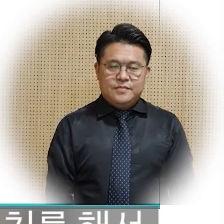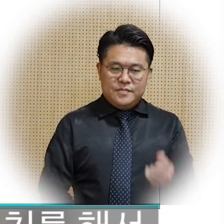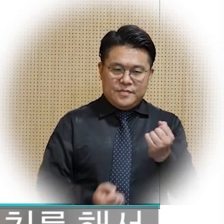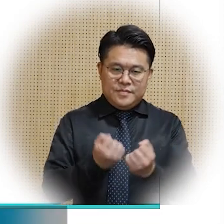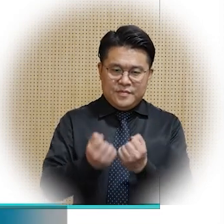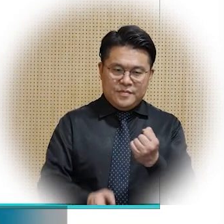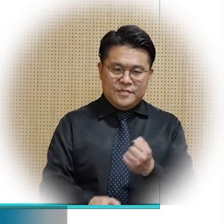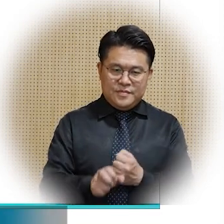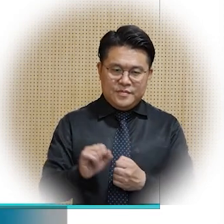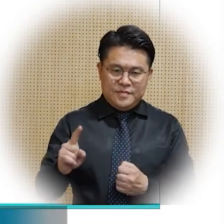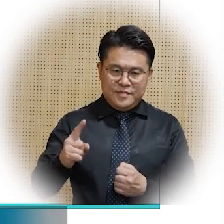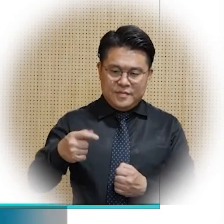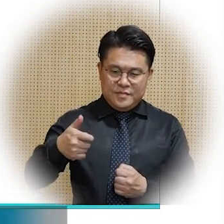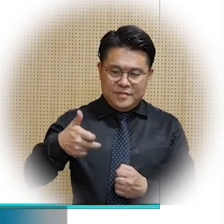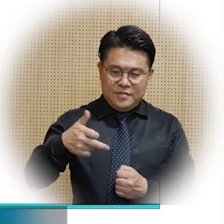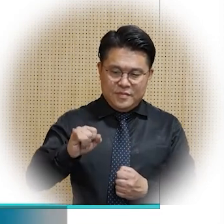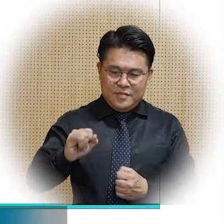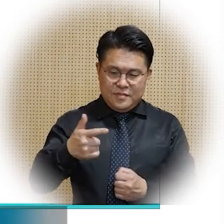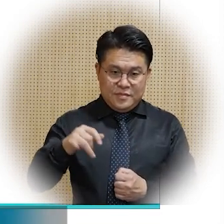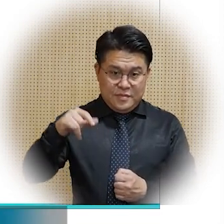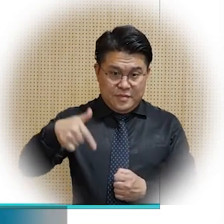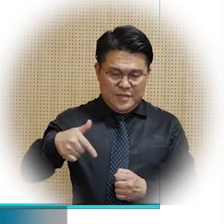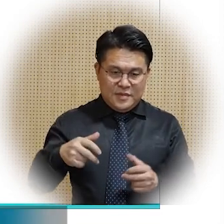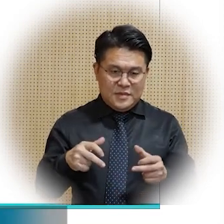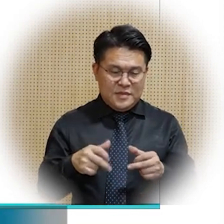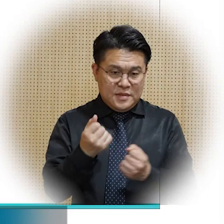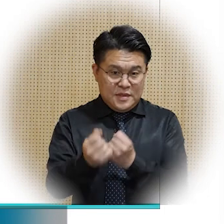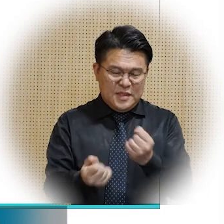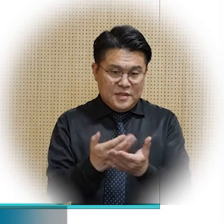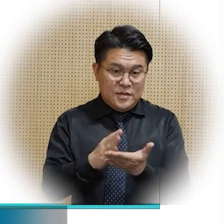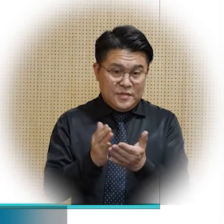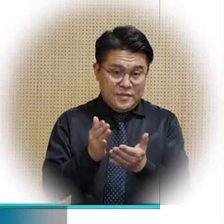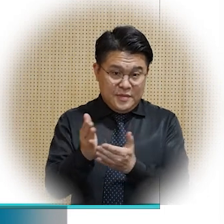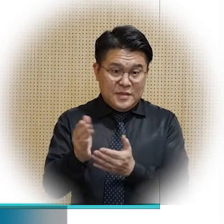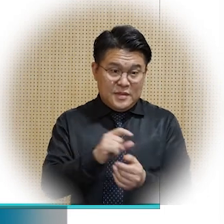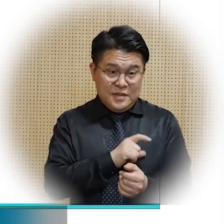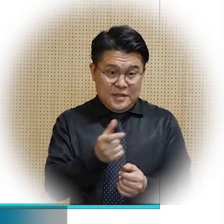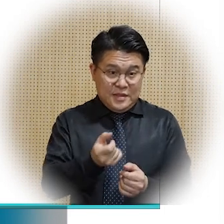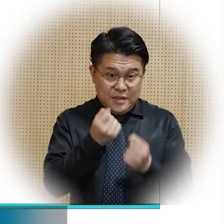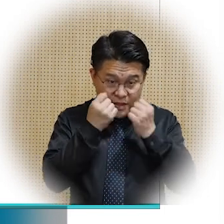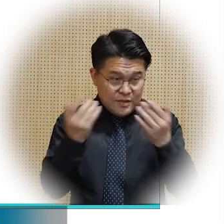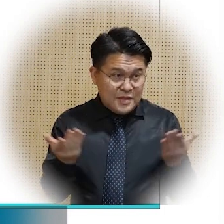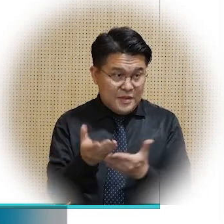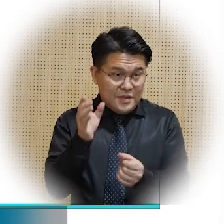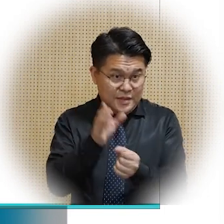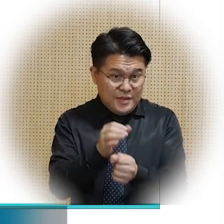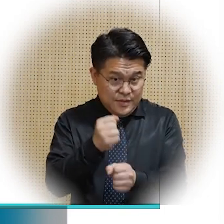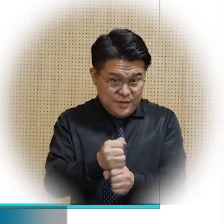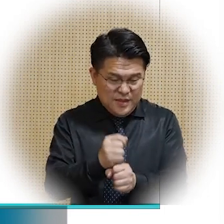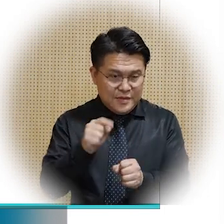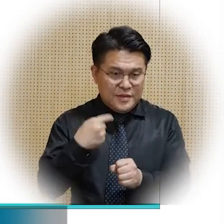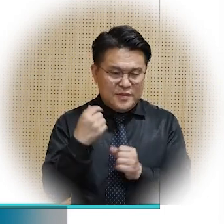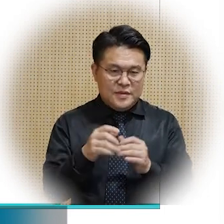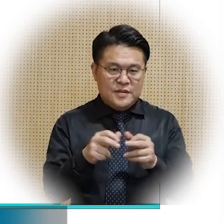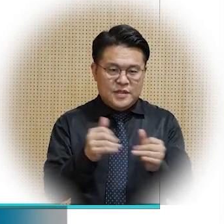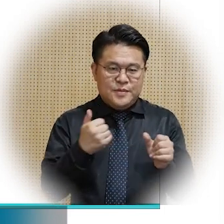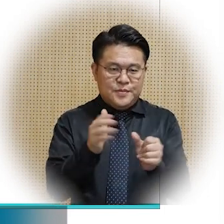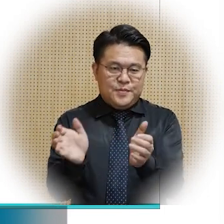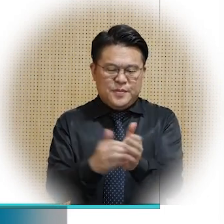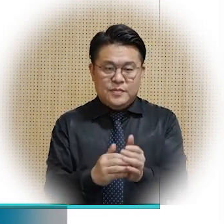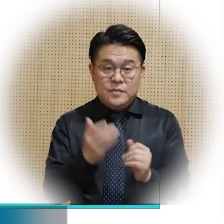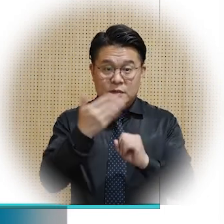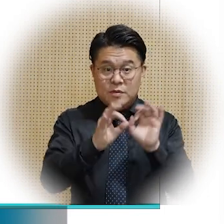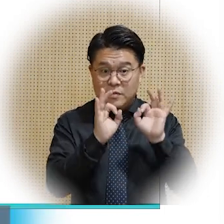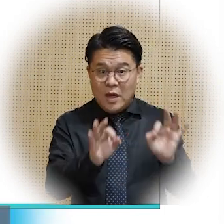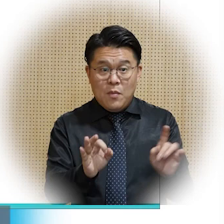경험이 있었습니다. 그래서 자전거 미케닉, 자전거 정비사라는 자격을 어떻게 보면 새로운 직무를 개발을 해서 이제